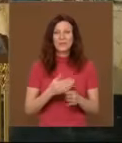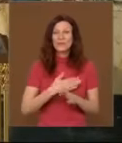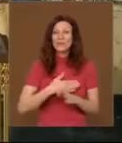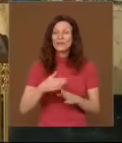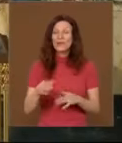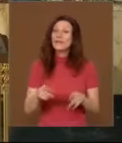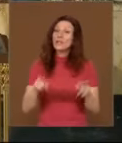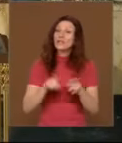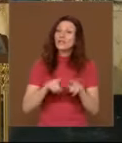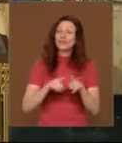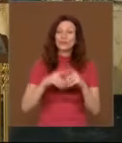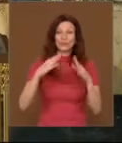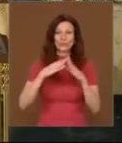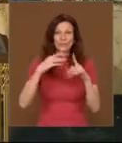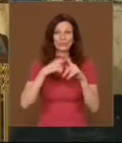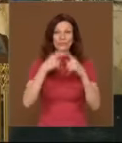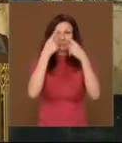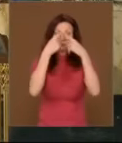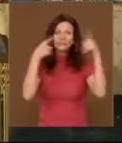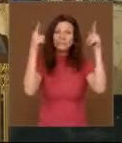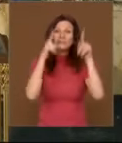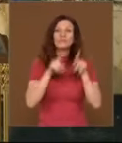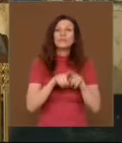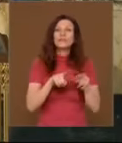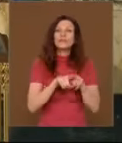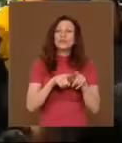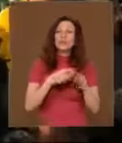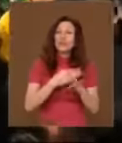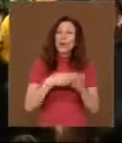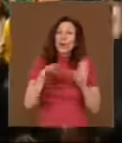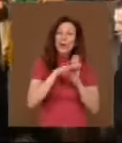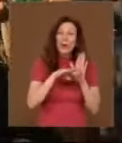както в Патриаршеската катедрала, така и в другите православни храмове,